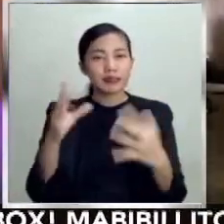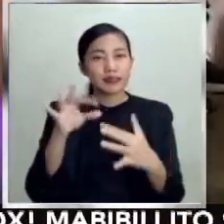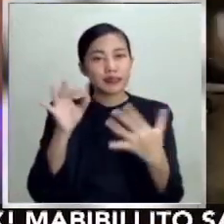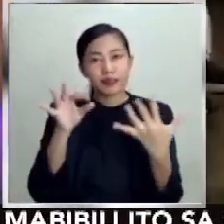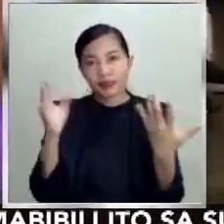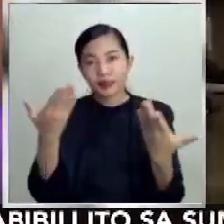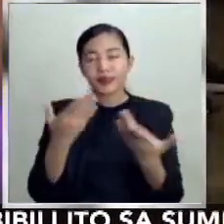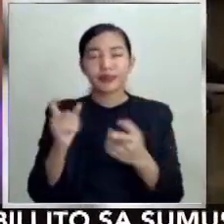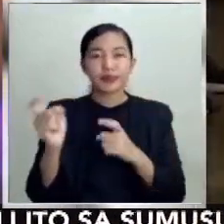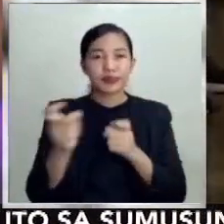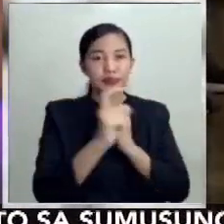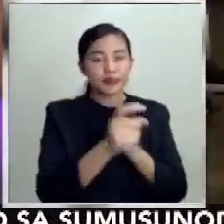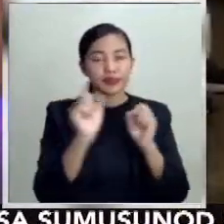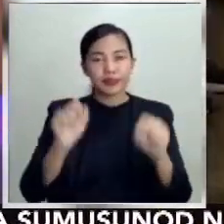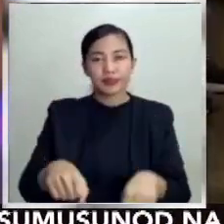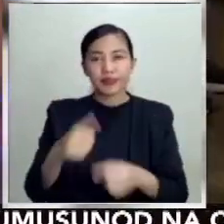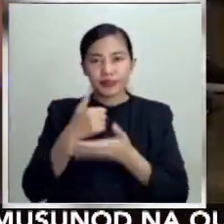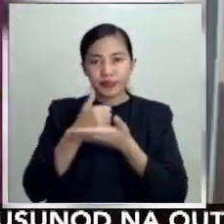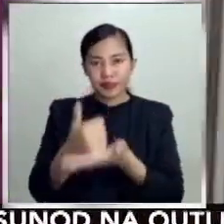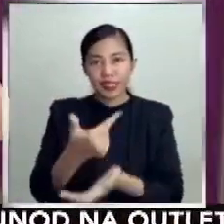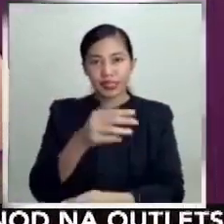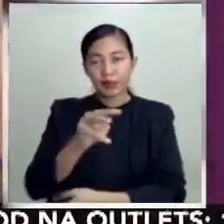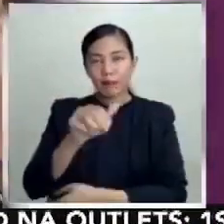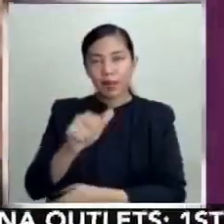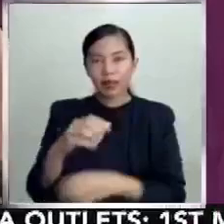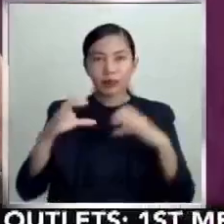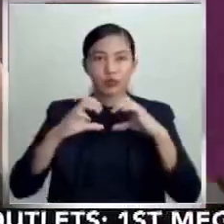GMA Kapuso Foundation.